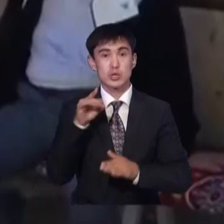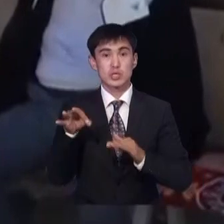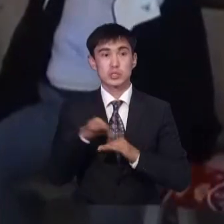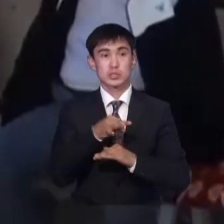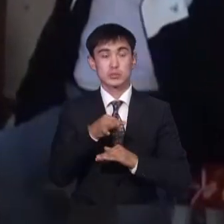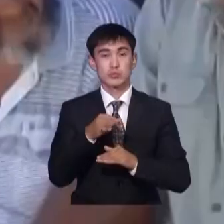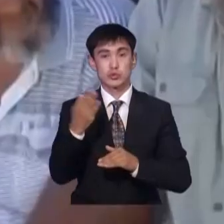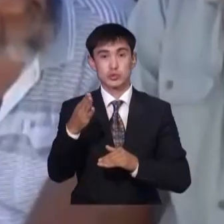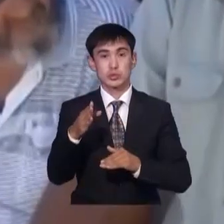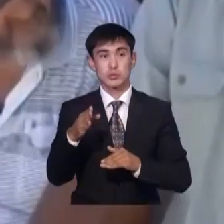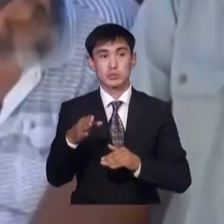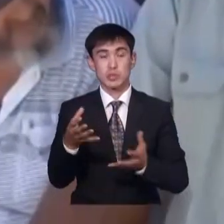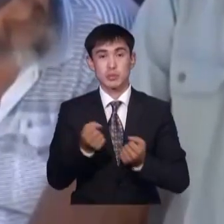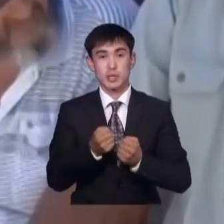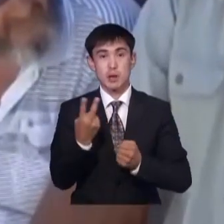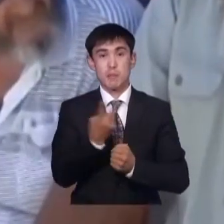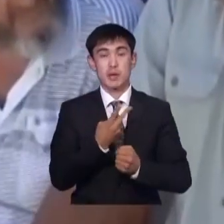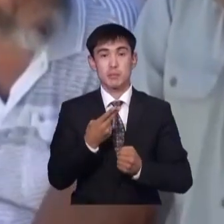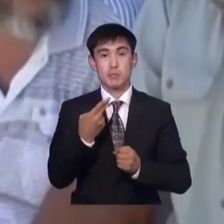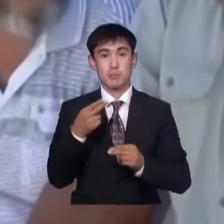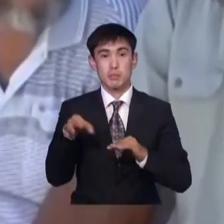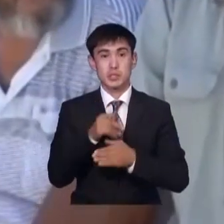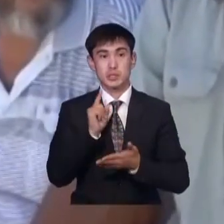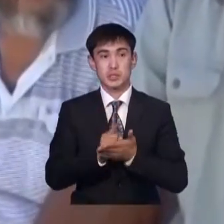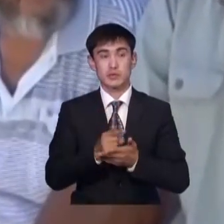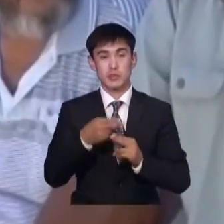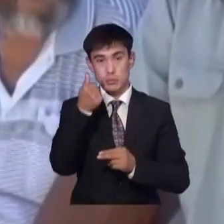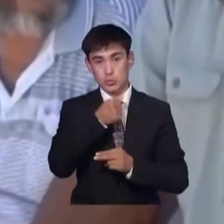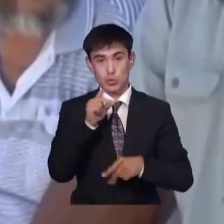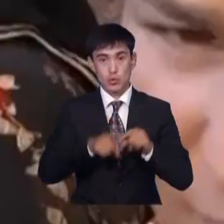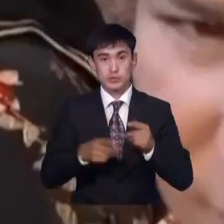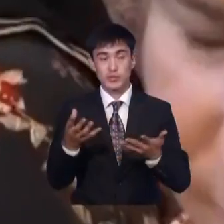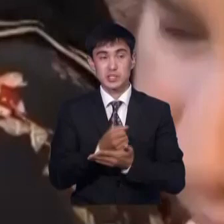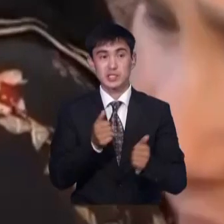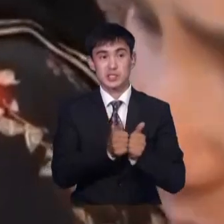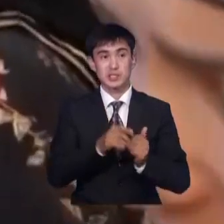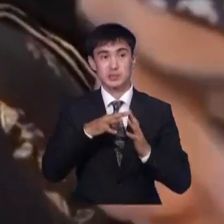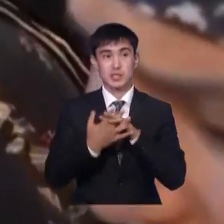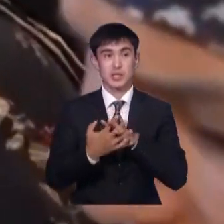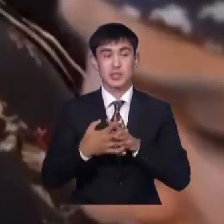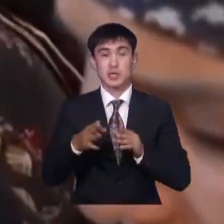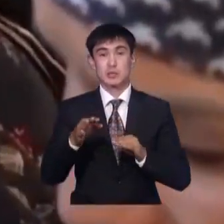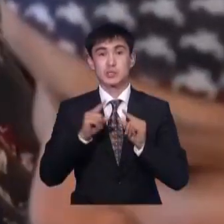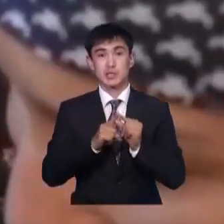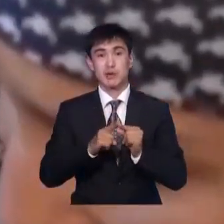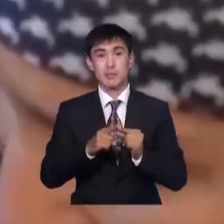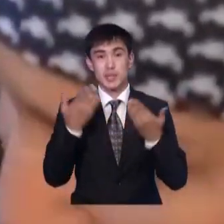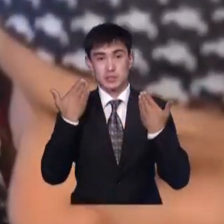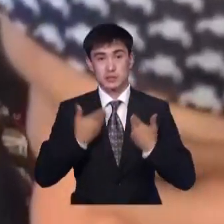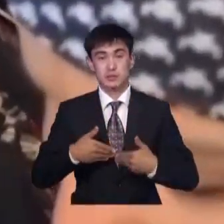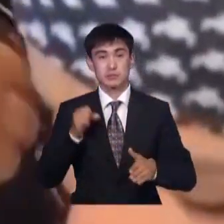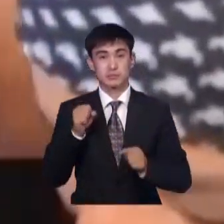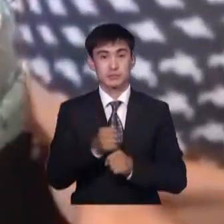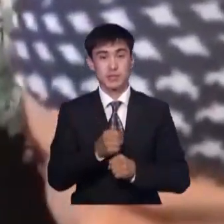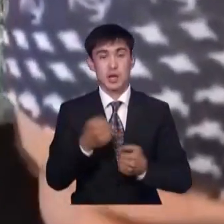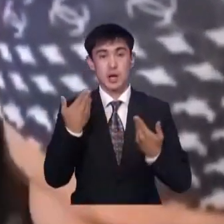ее будущий муж. Пара должна была пожениться в этом году. Тело убитой нашли родственники в соседнем селе. По их словам, на теле погибшей не было живого места.